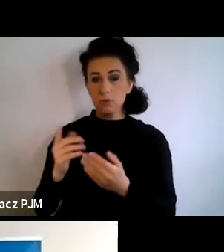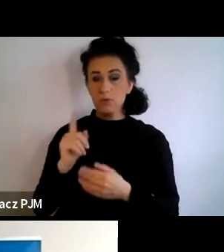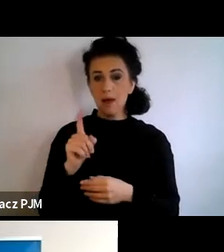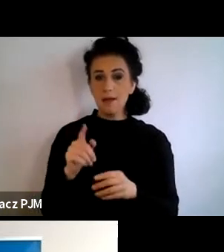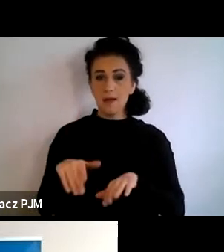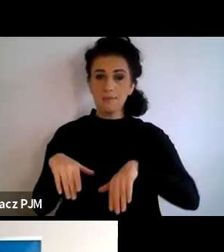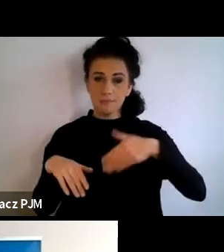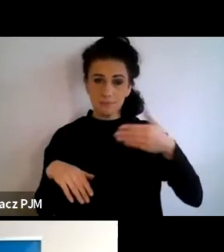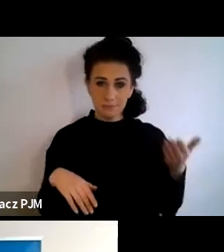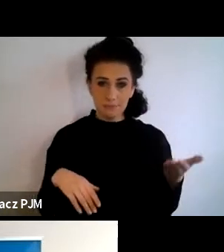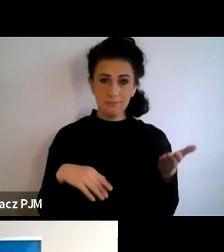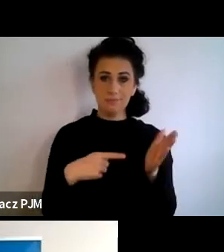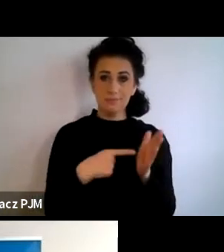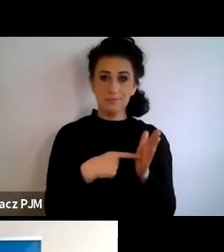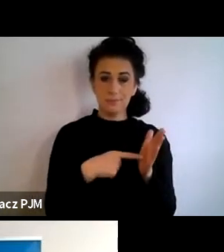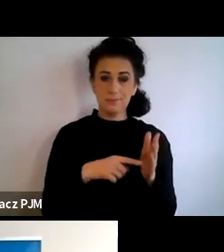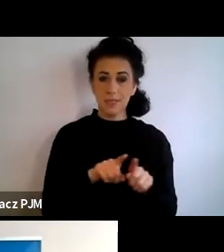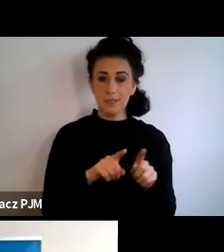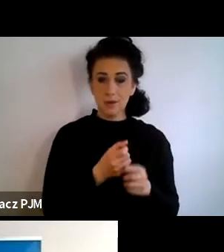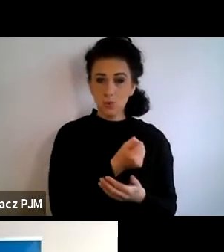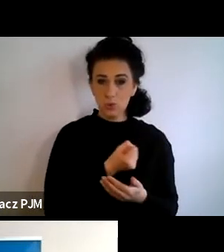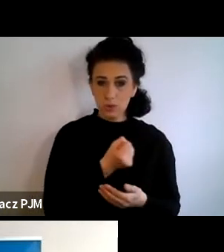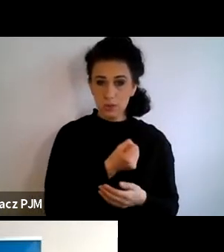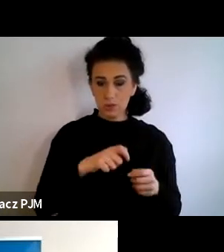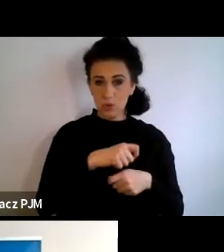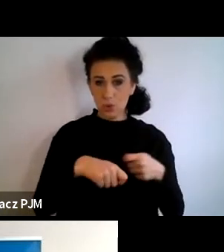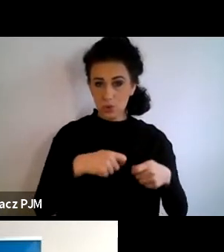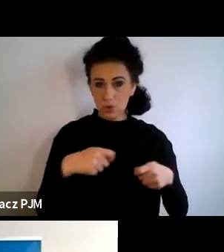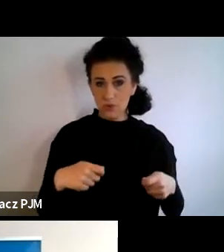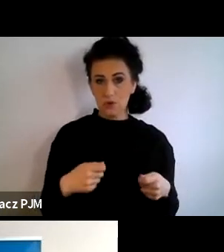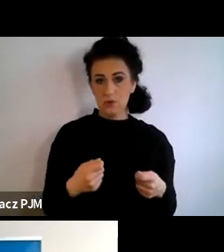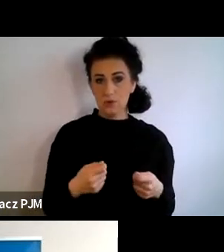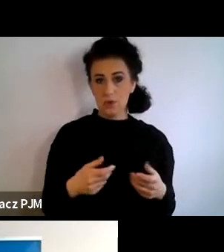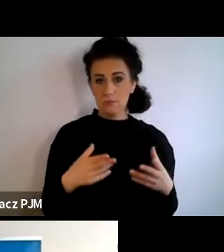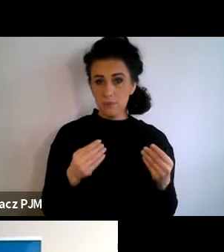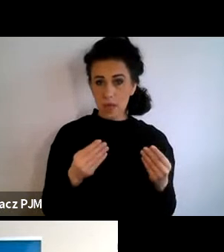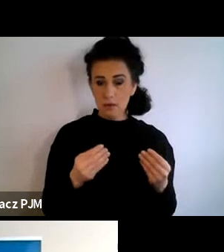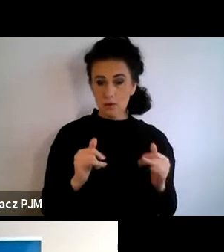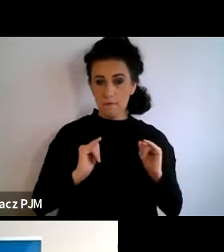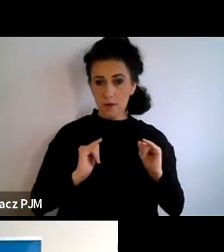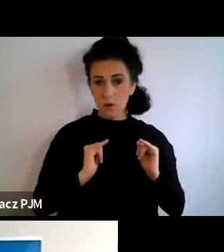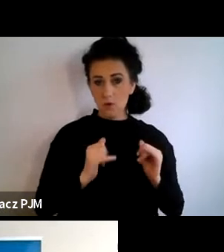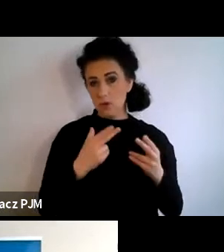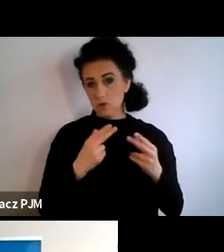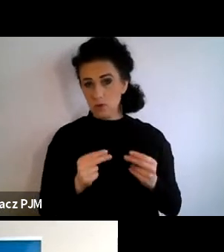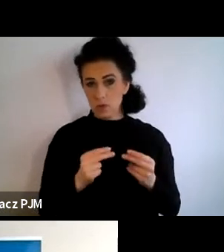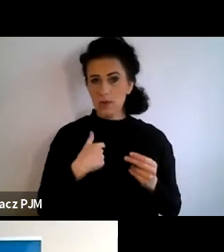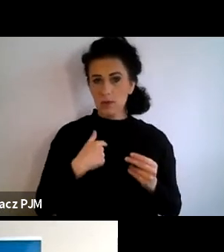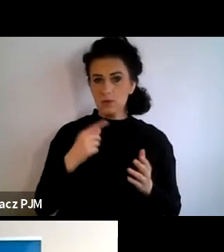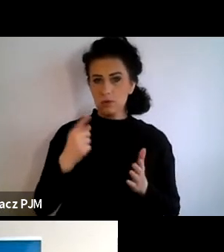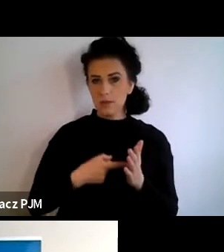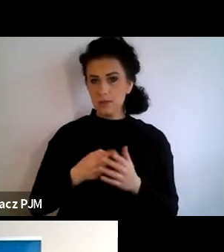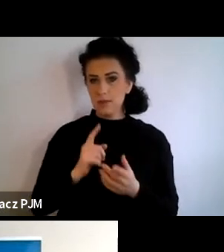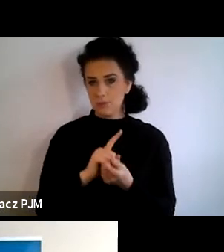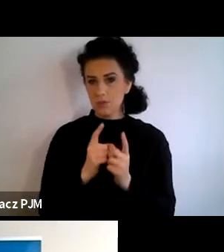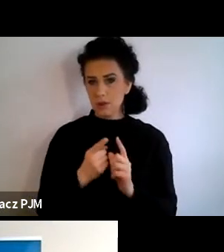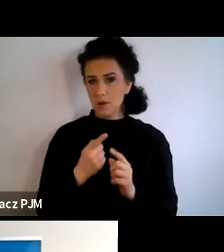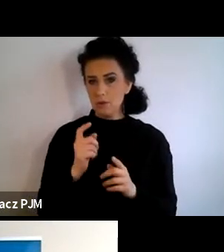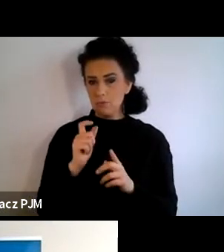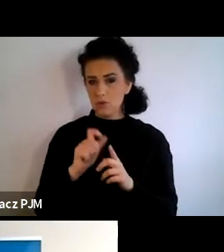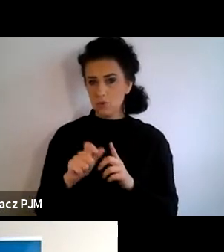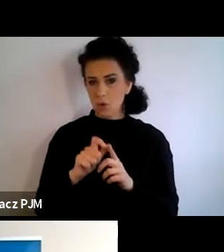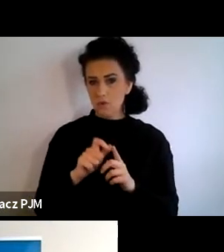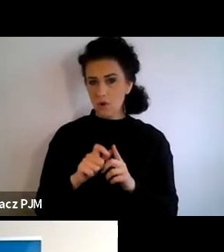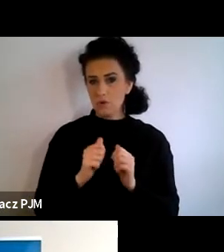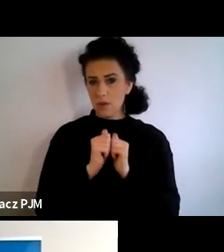tak? I wiele rozwiązań. Ja ostatnio się spotkałem z takim paradoksem, że